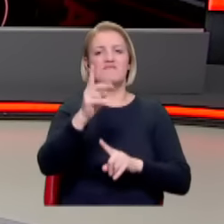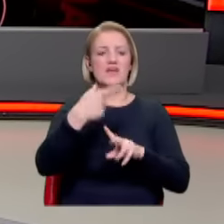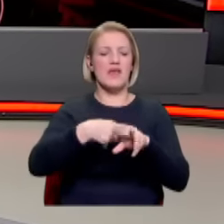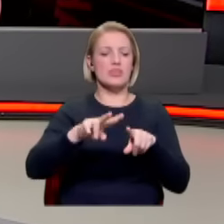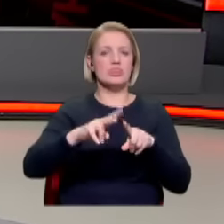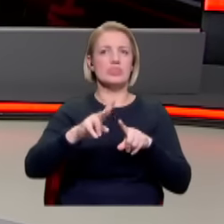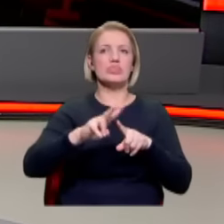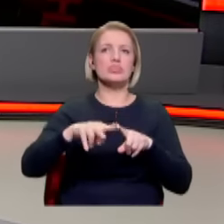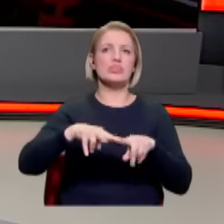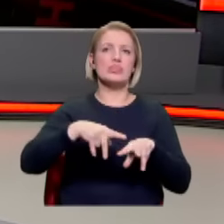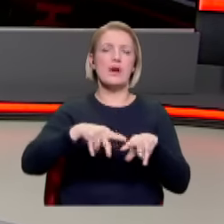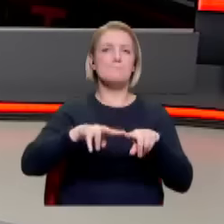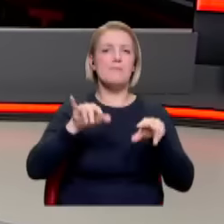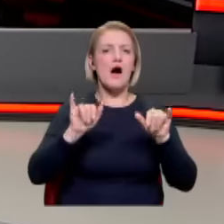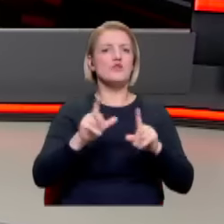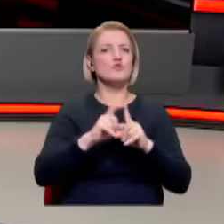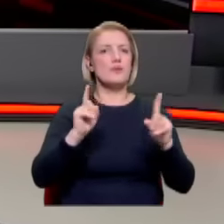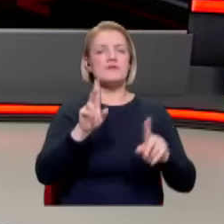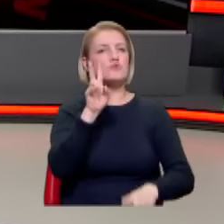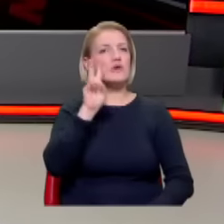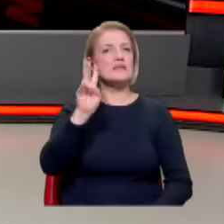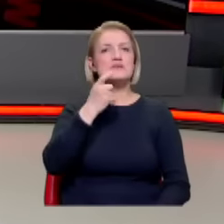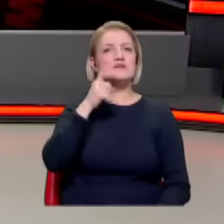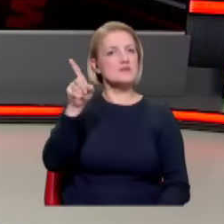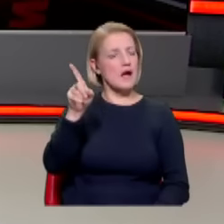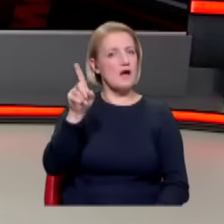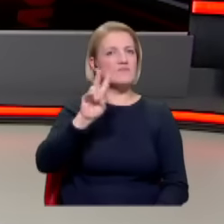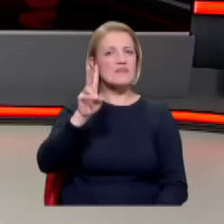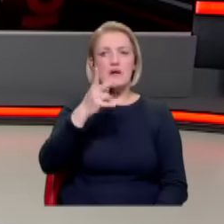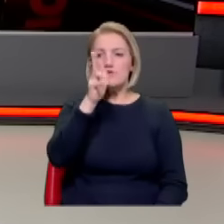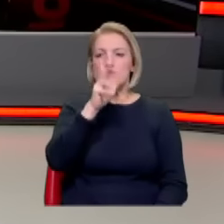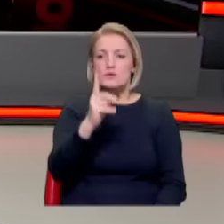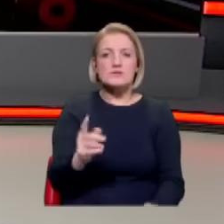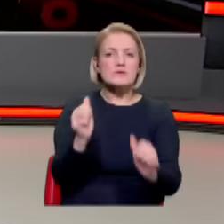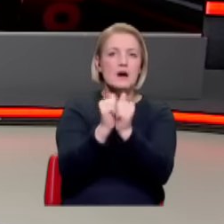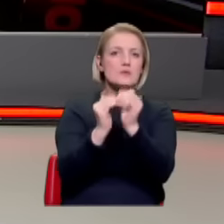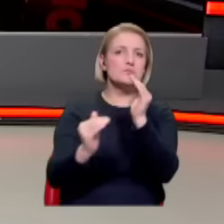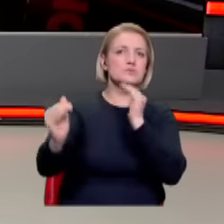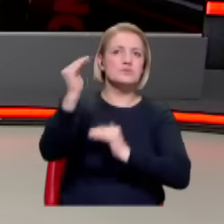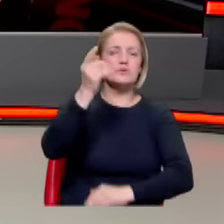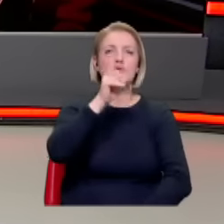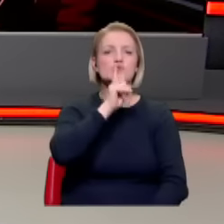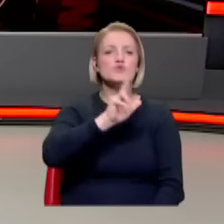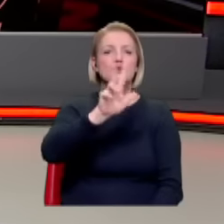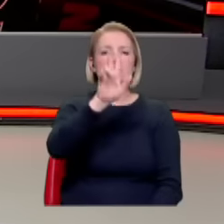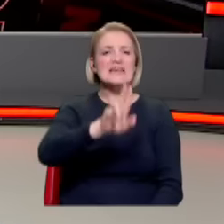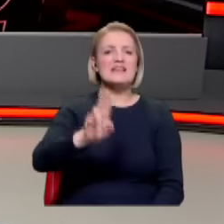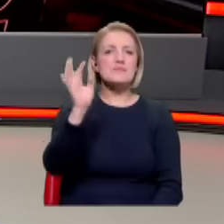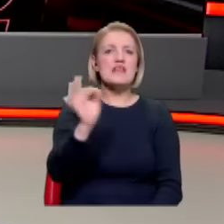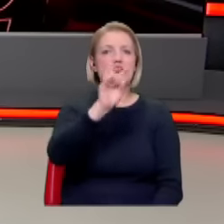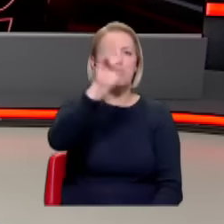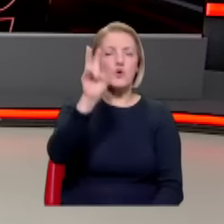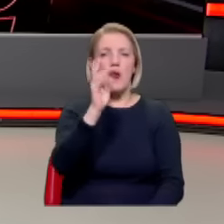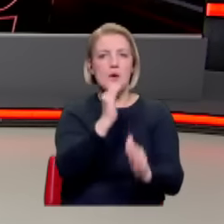örneği verelim. Aynı dönemde son 20 yılda 300 kat arttırmışlar ya. 137 milyar